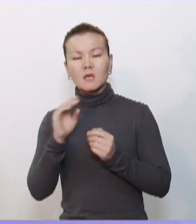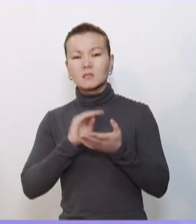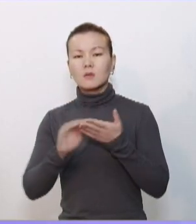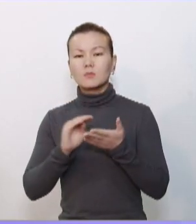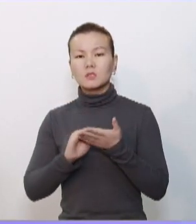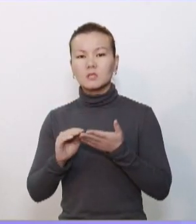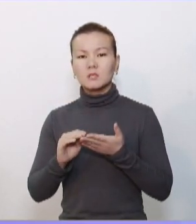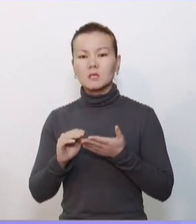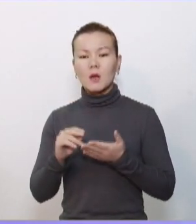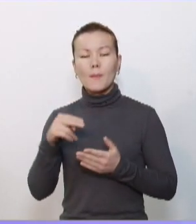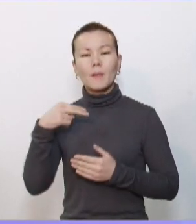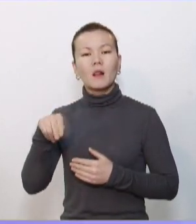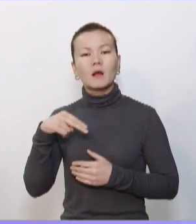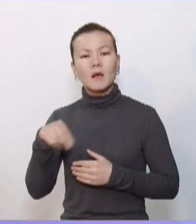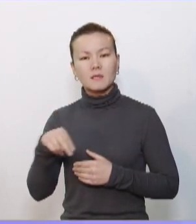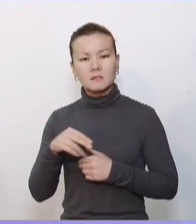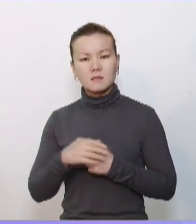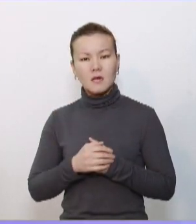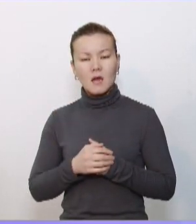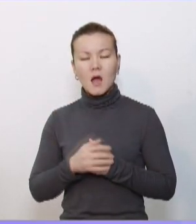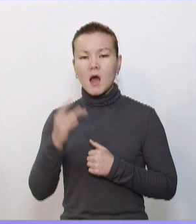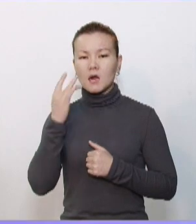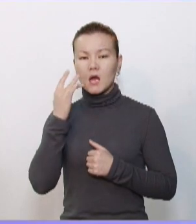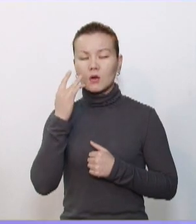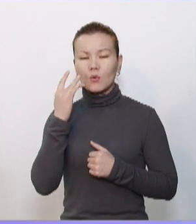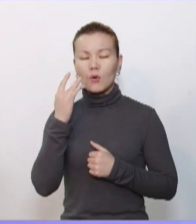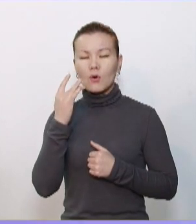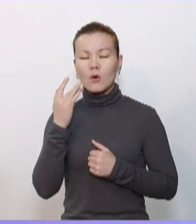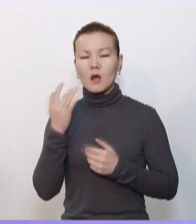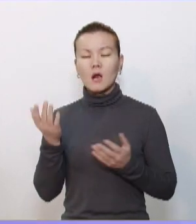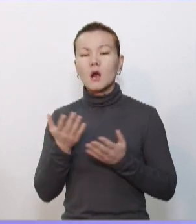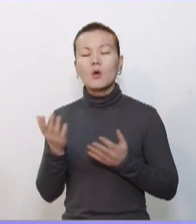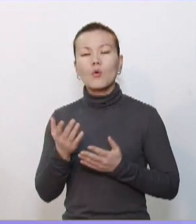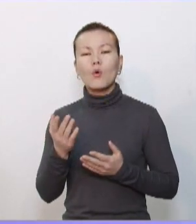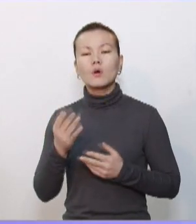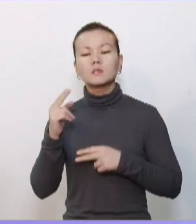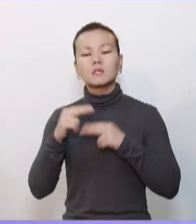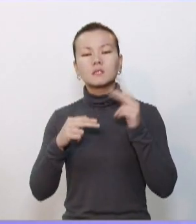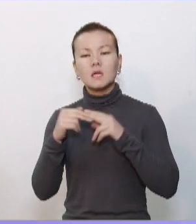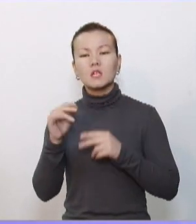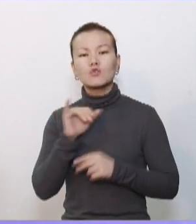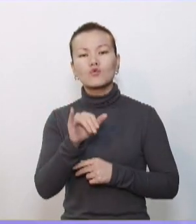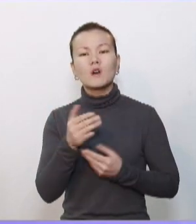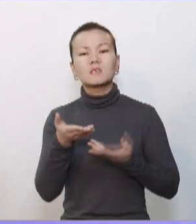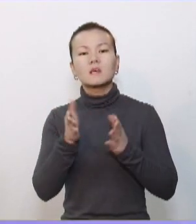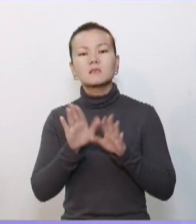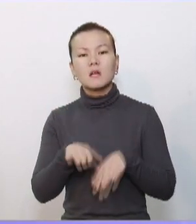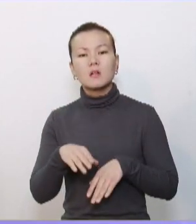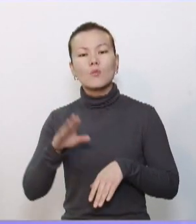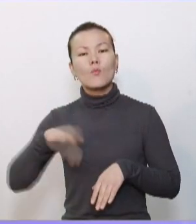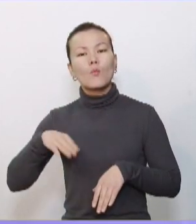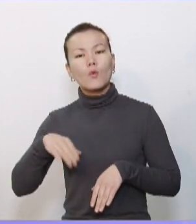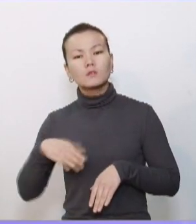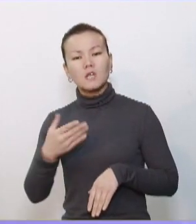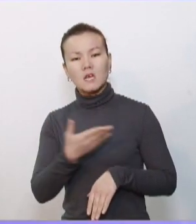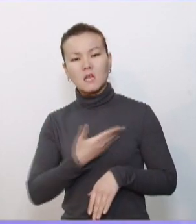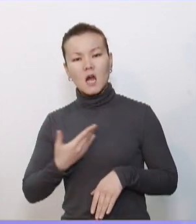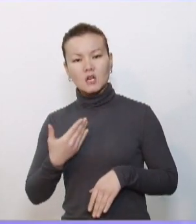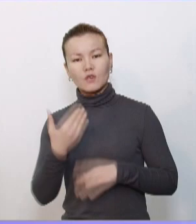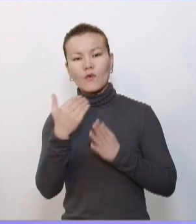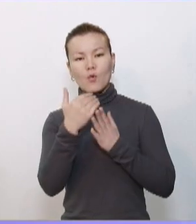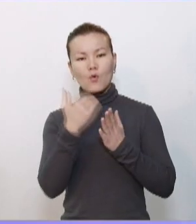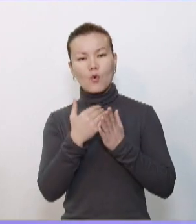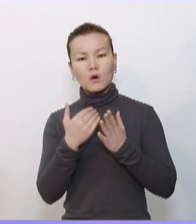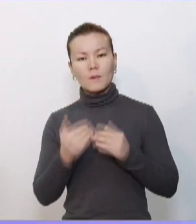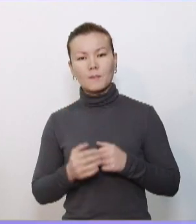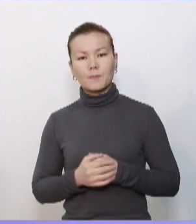запишите прилагательные. Какое настроение у вас осталось после нашего